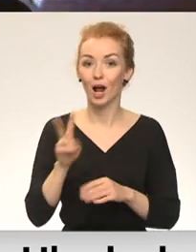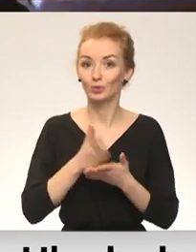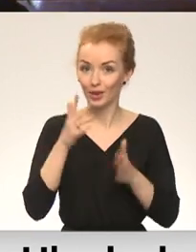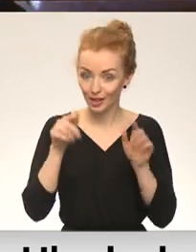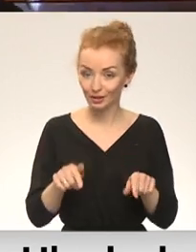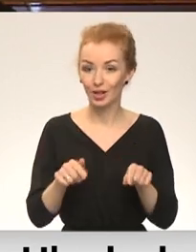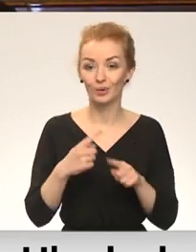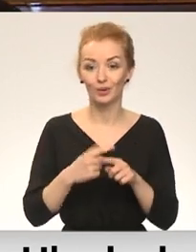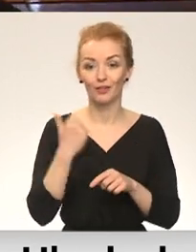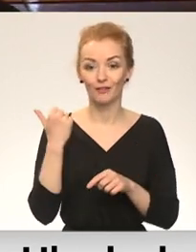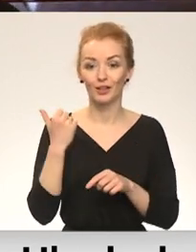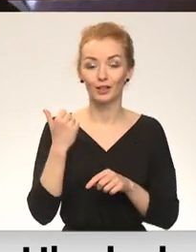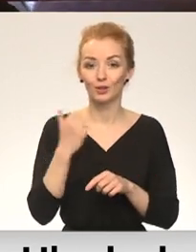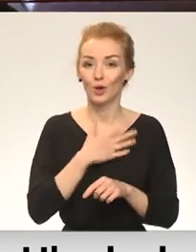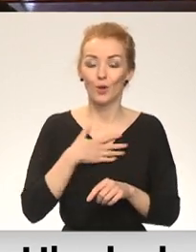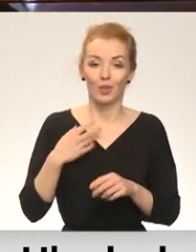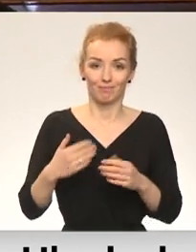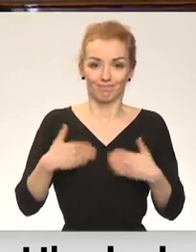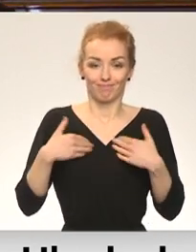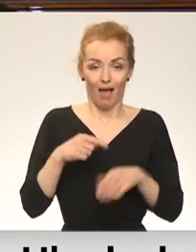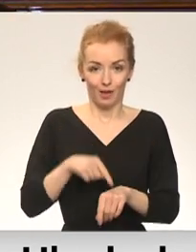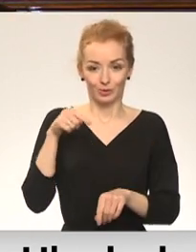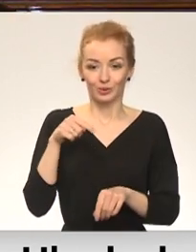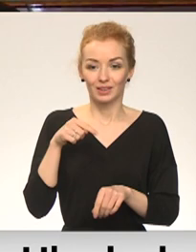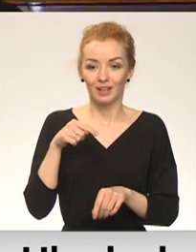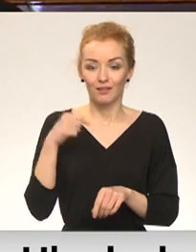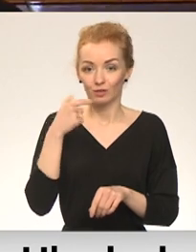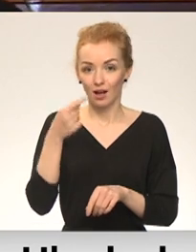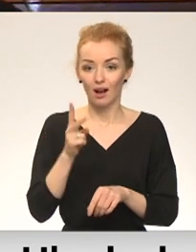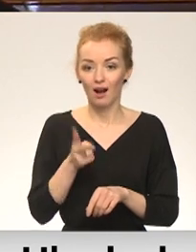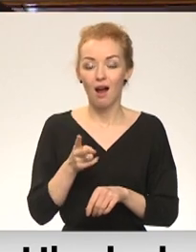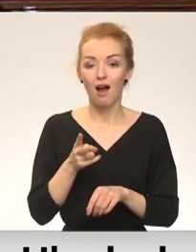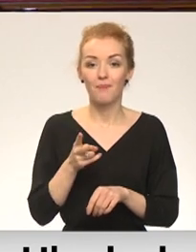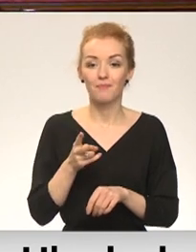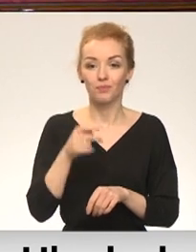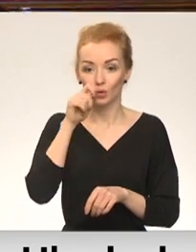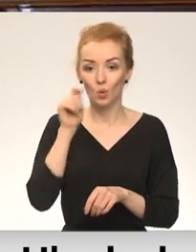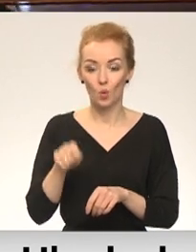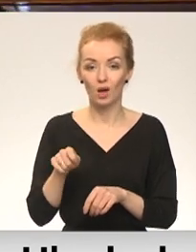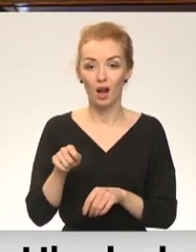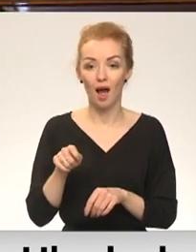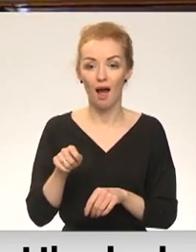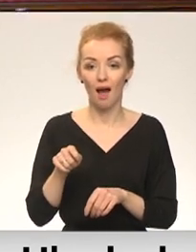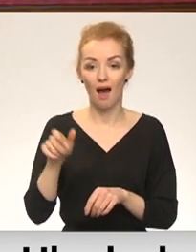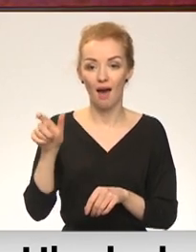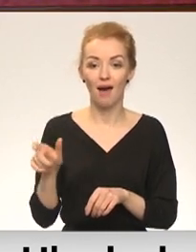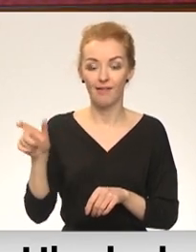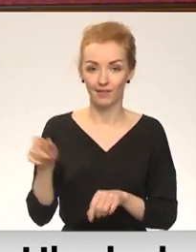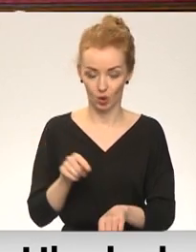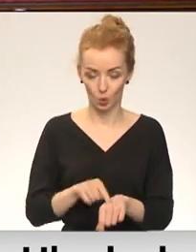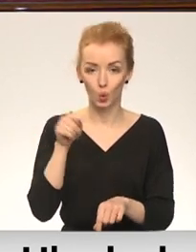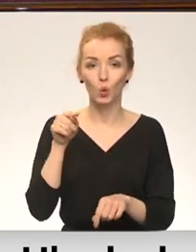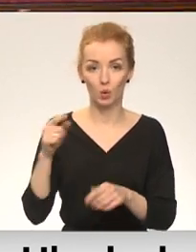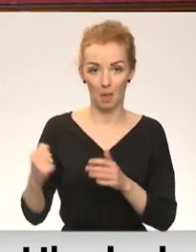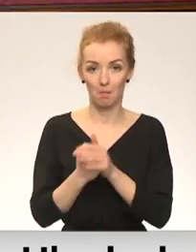notiek, viņš bija ļoti aizkustināts. Viņš teica, tāds, kad viņi Ukraini jūto